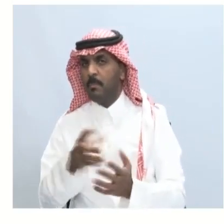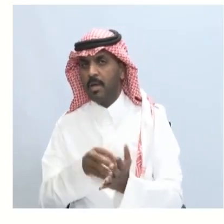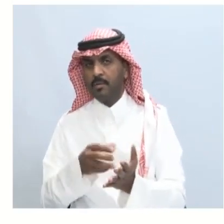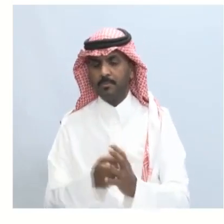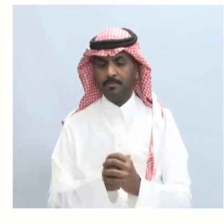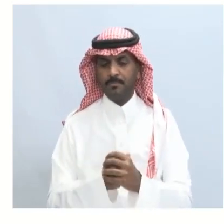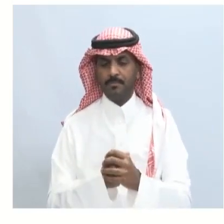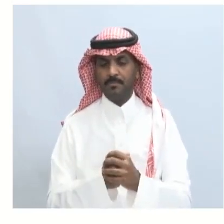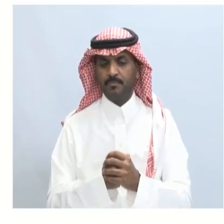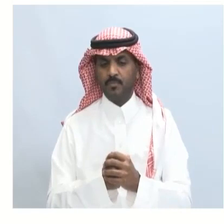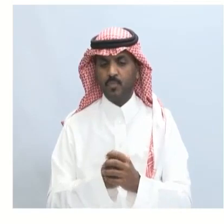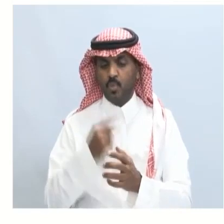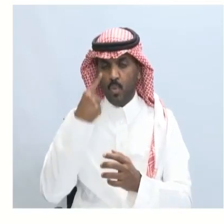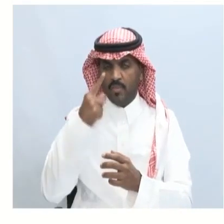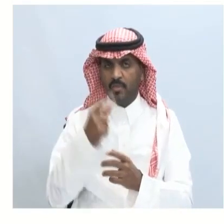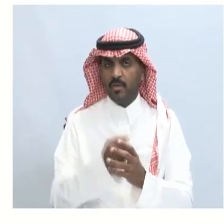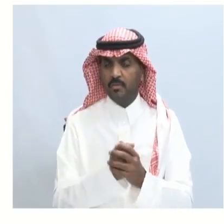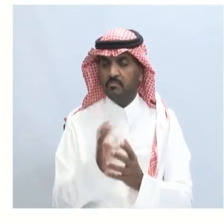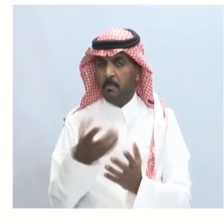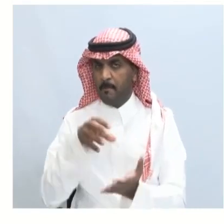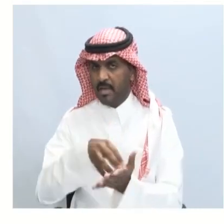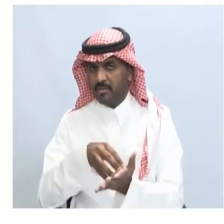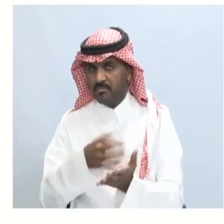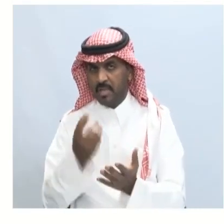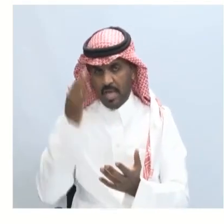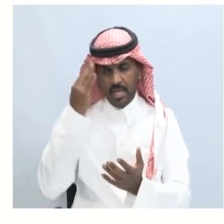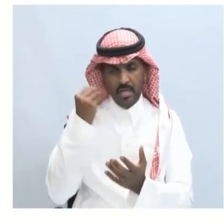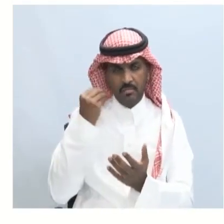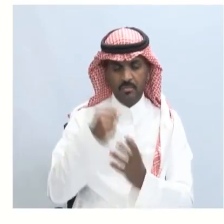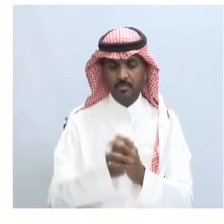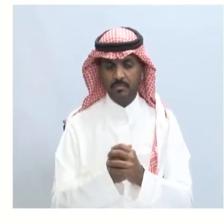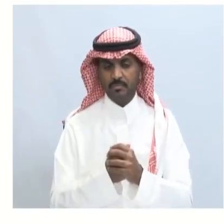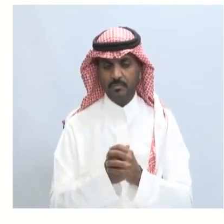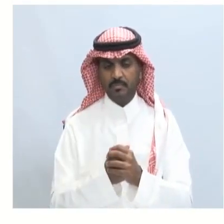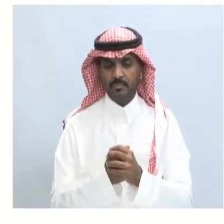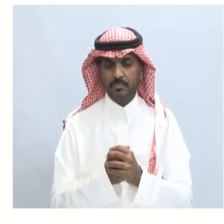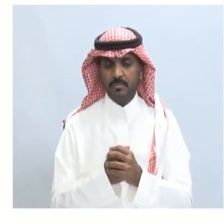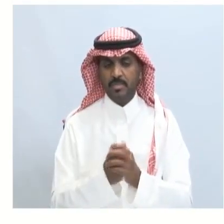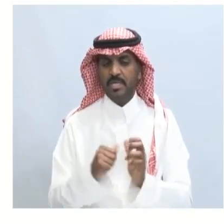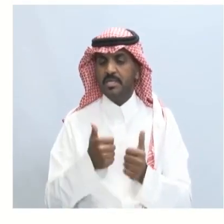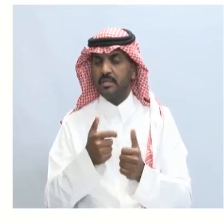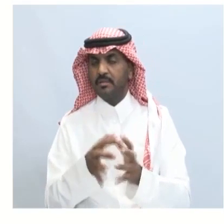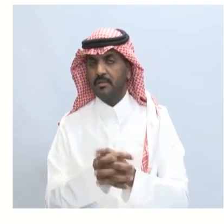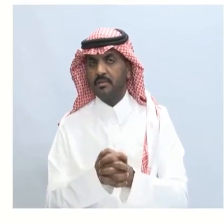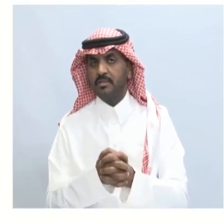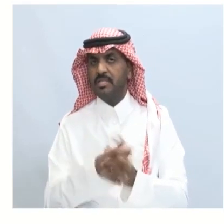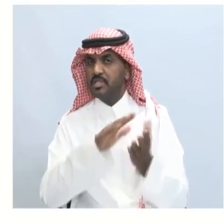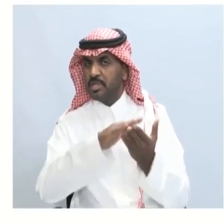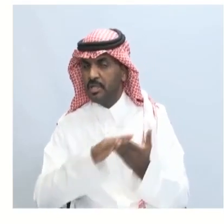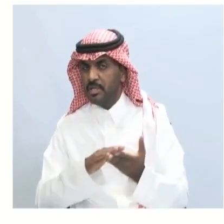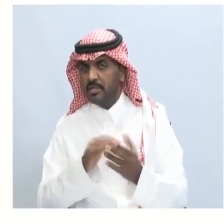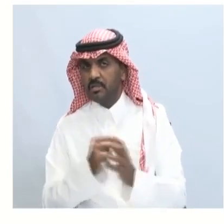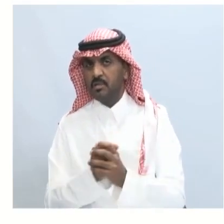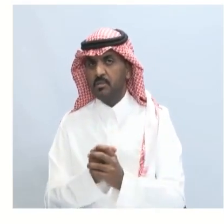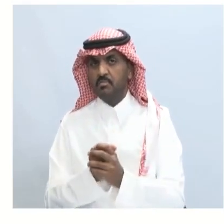فاذا بين لهم مثلا موطنه ان كان يعلم او ربما يستطيع انه يستعين بالجهات